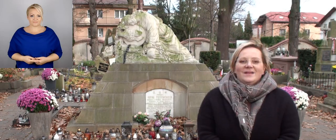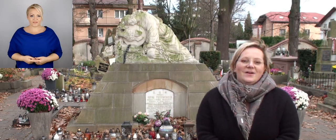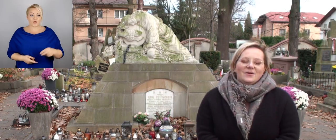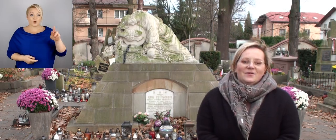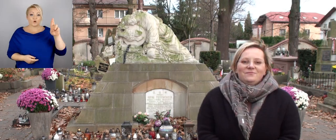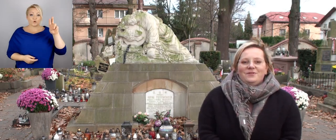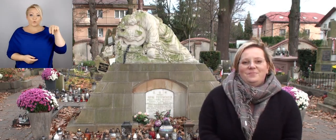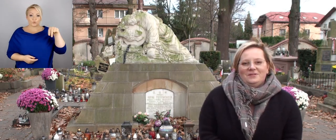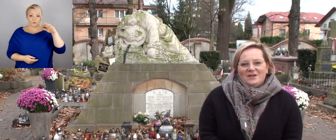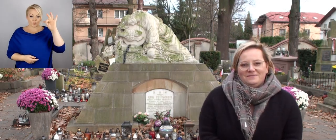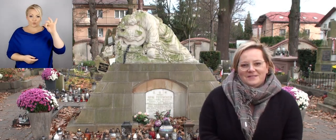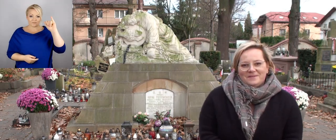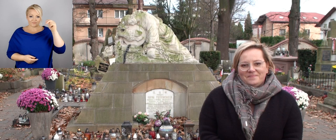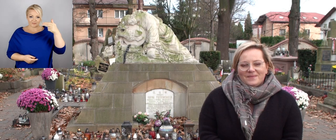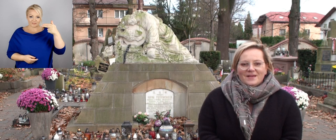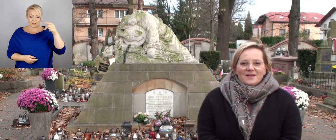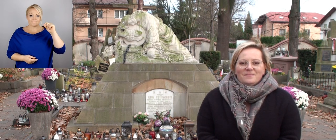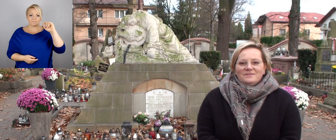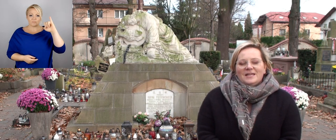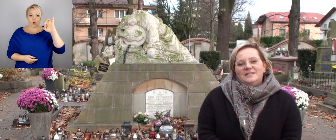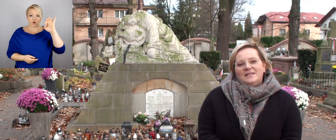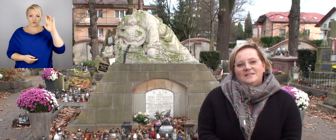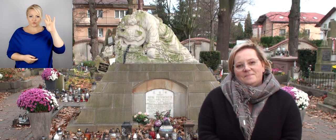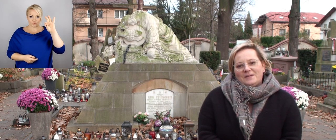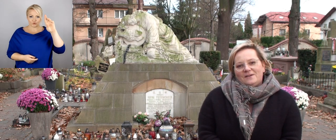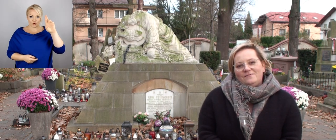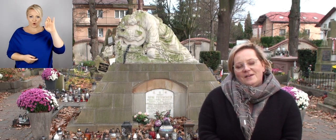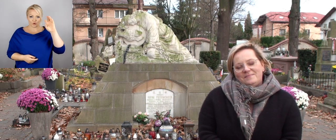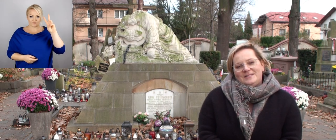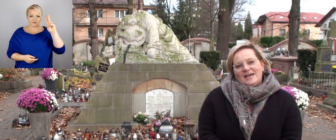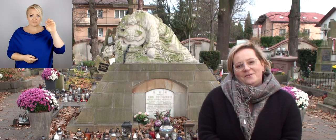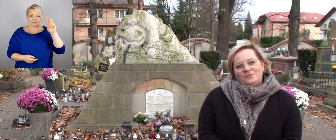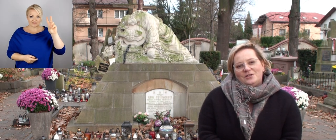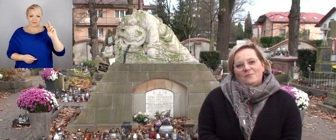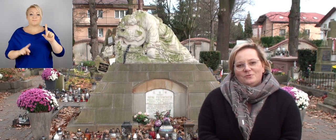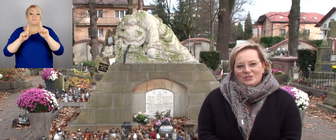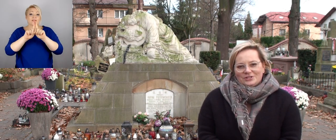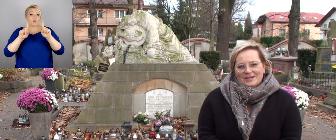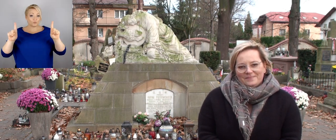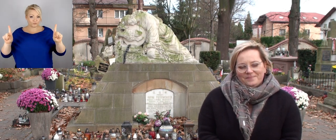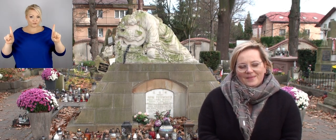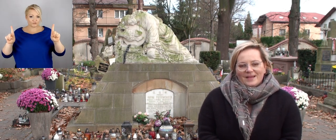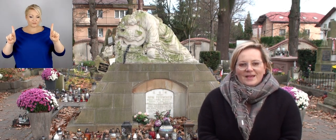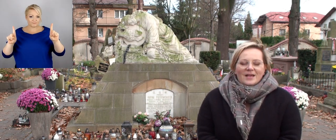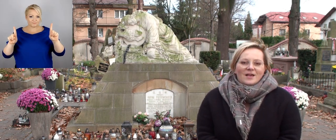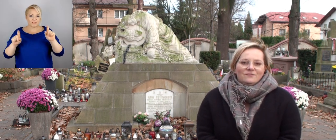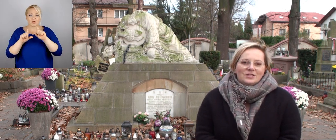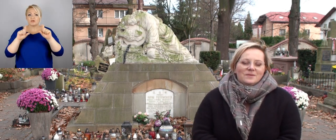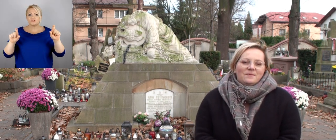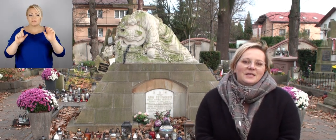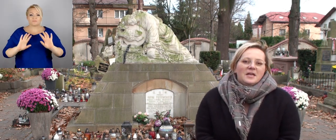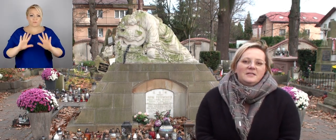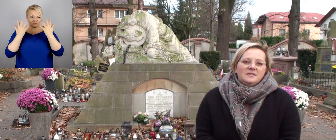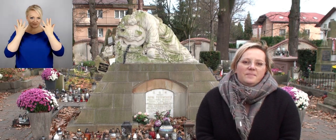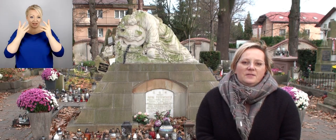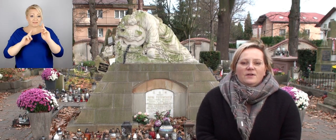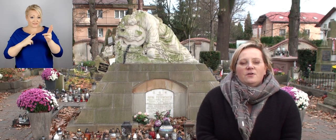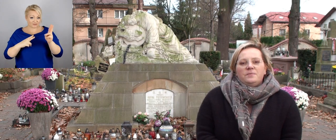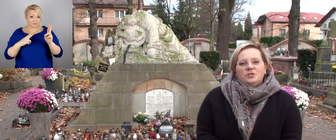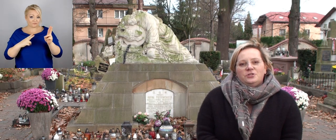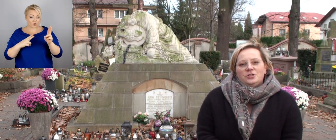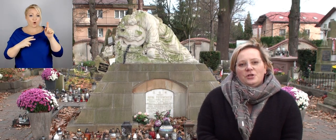Rufin Piotrowski Powstaniec listopadowy, emisariusz, nauczyciel W czasie powstania